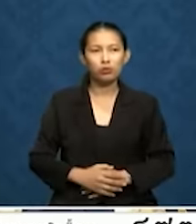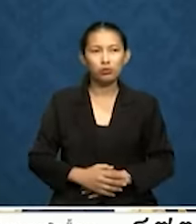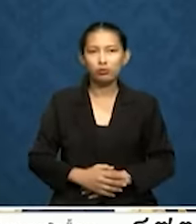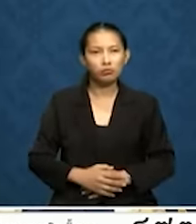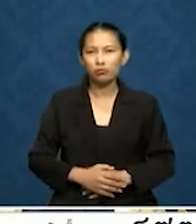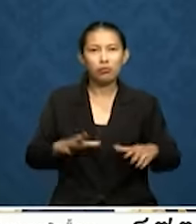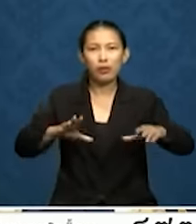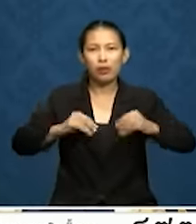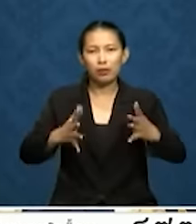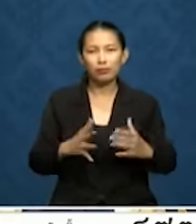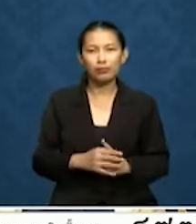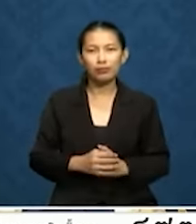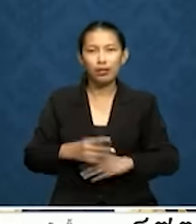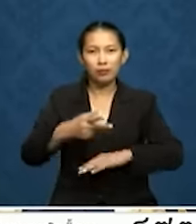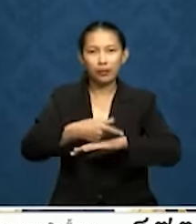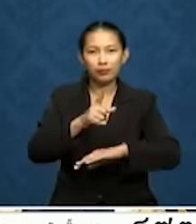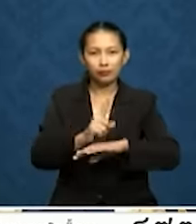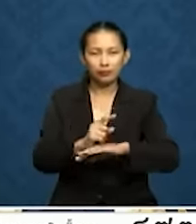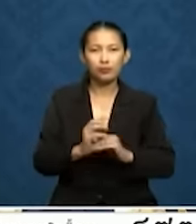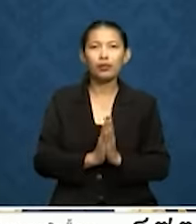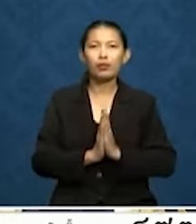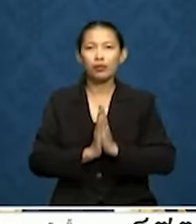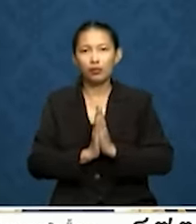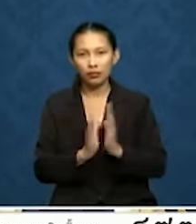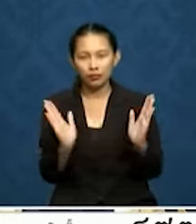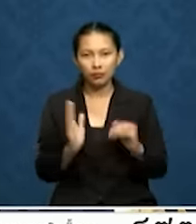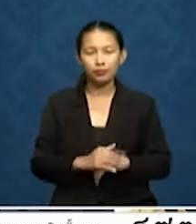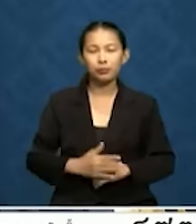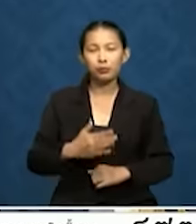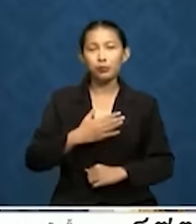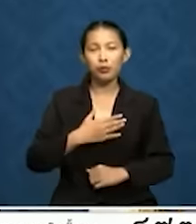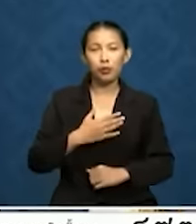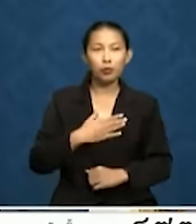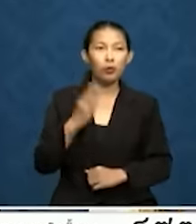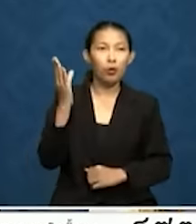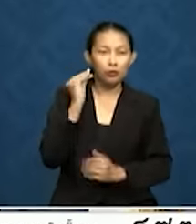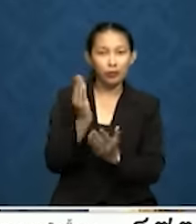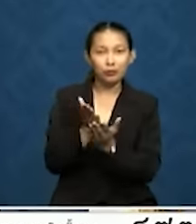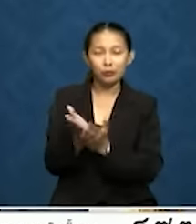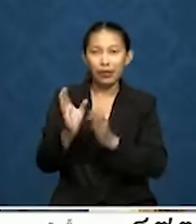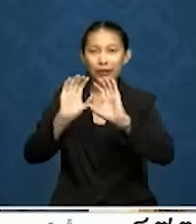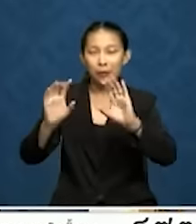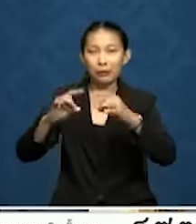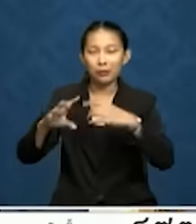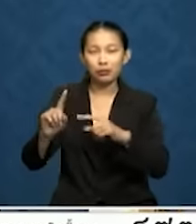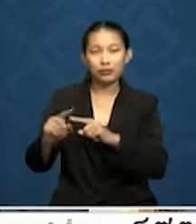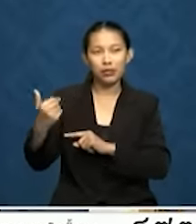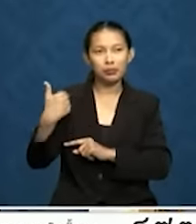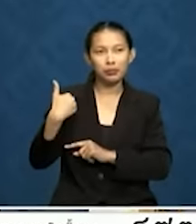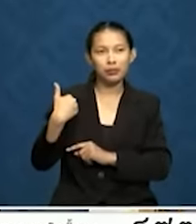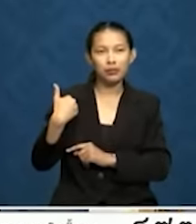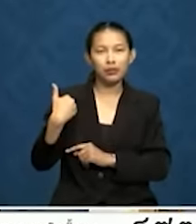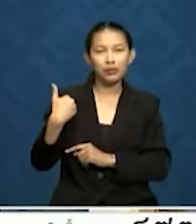ผมไม่เห็นด้วยครับท่านประธาน ขอบคุณมากครับเดี๋ยวผมจะฟังฝ่ายการสักตั้งท่านครับคุณพฤทธิ์วัช